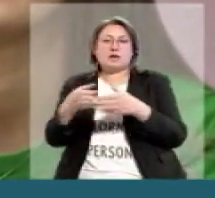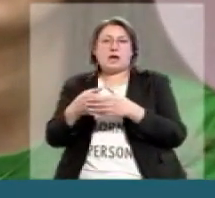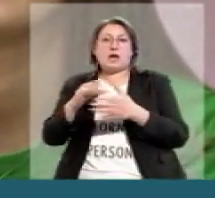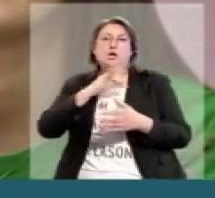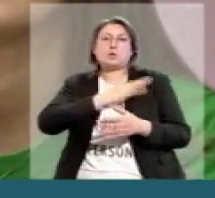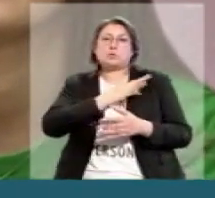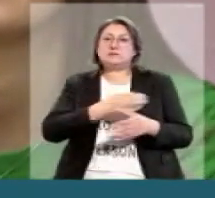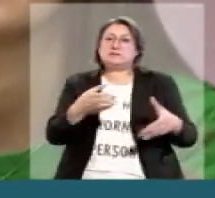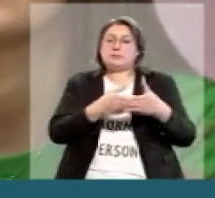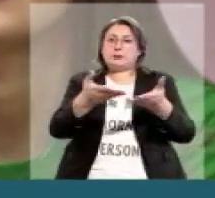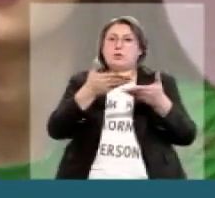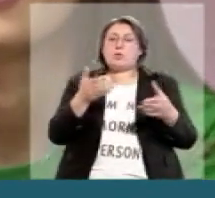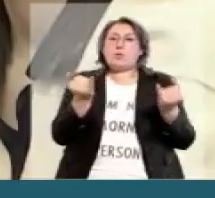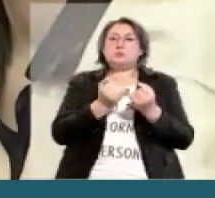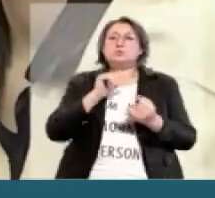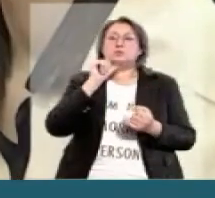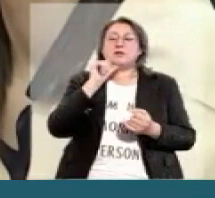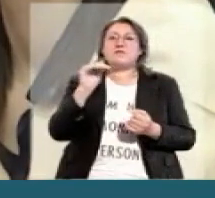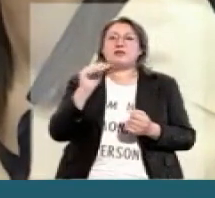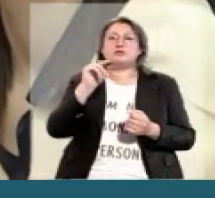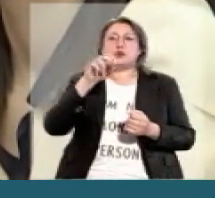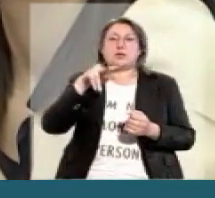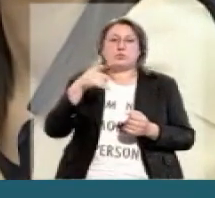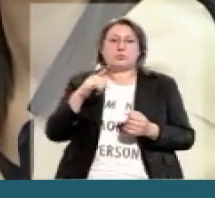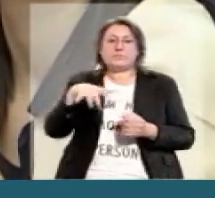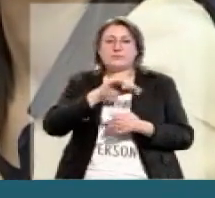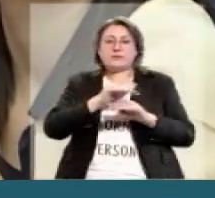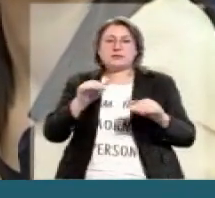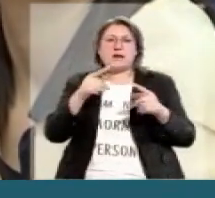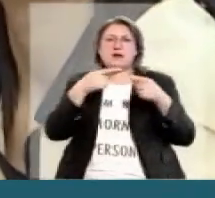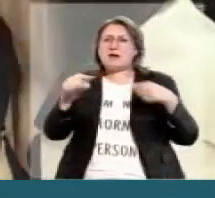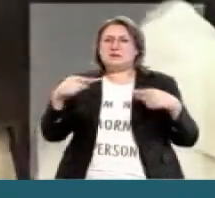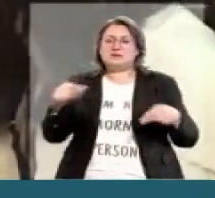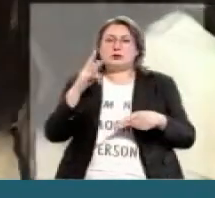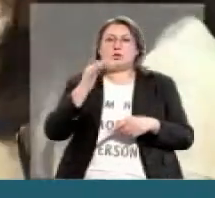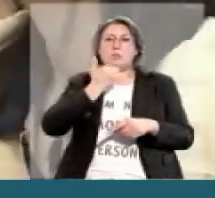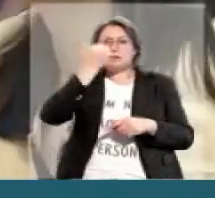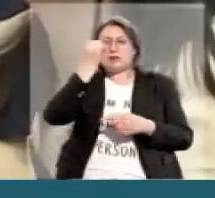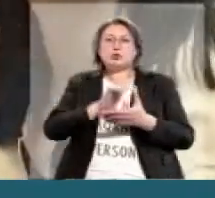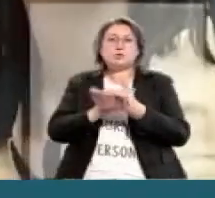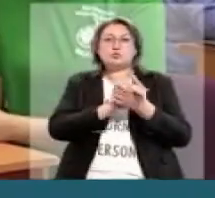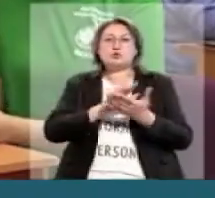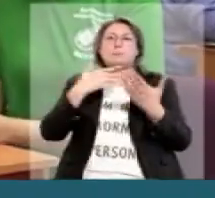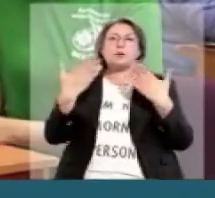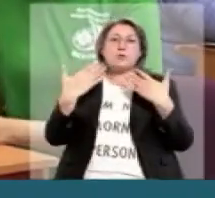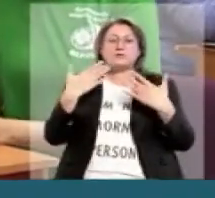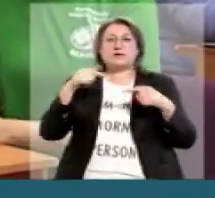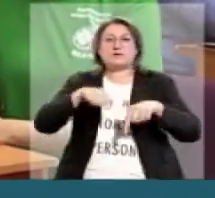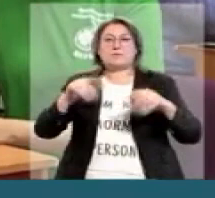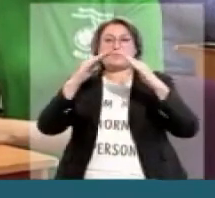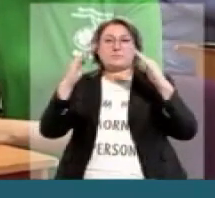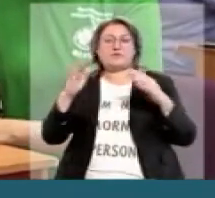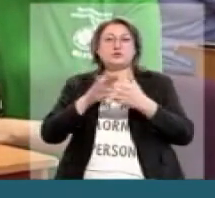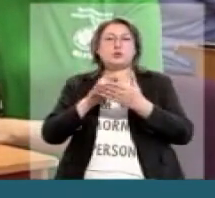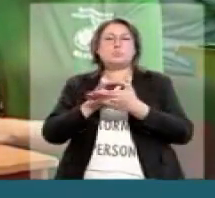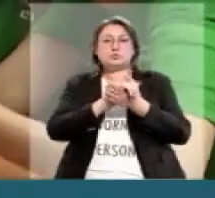команда юристов и приглашенные гости из кустанайского филиала ЧелГУ. Все ребята абсолютно разные, но благодаря дружественной обстановке, которая царит в областной ассамблее